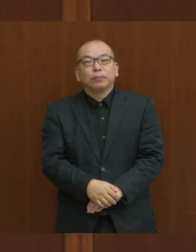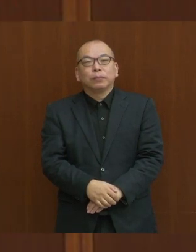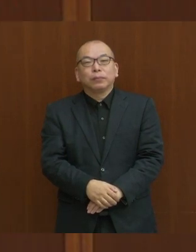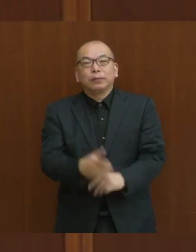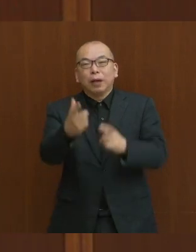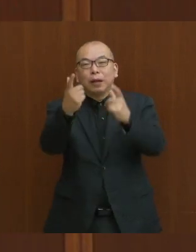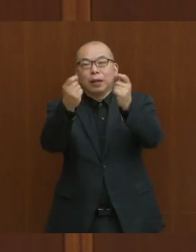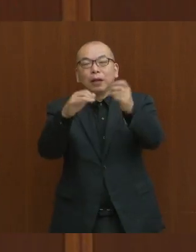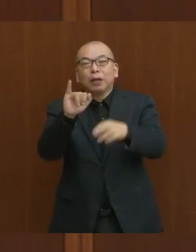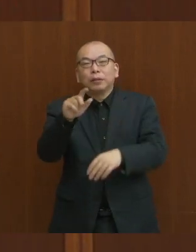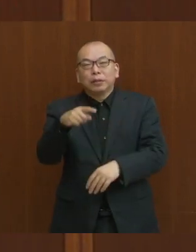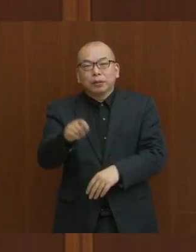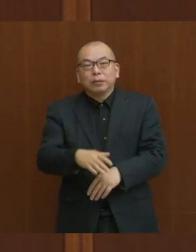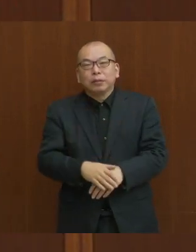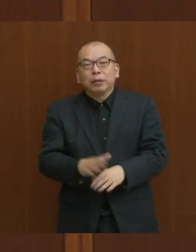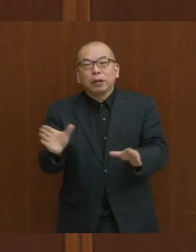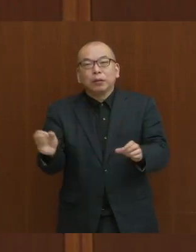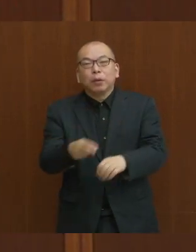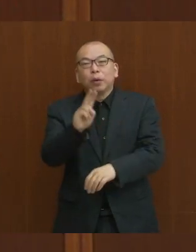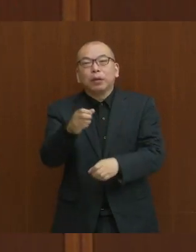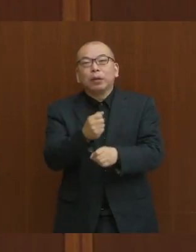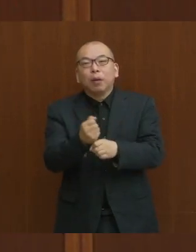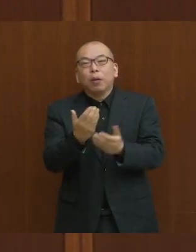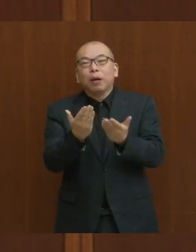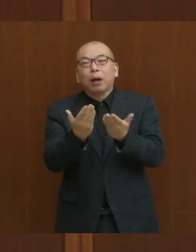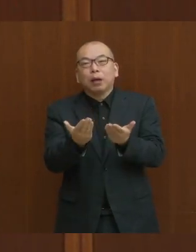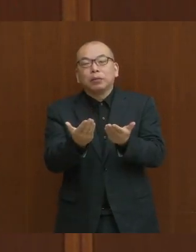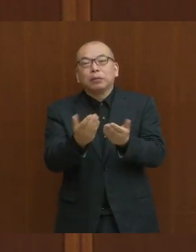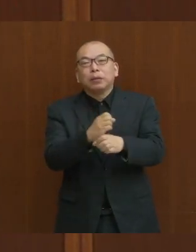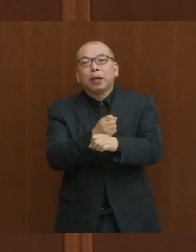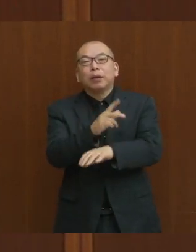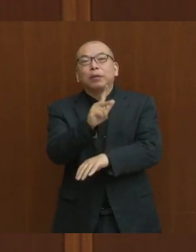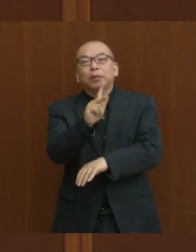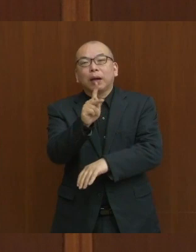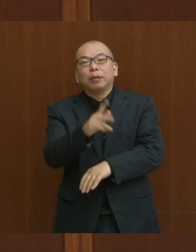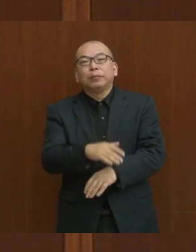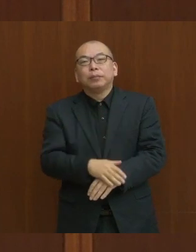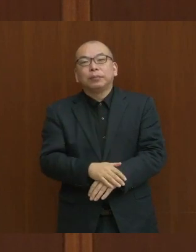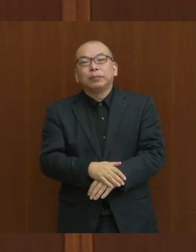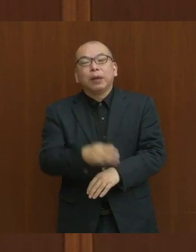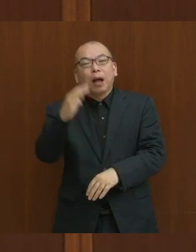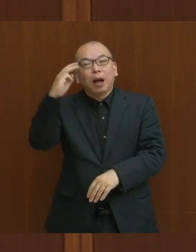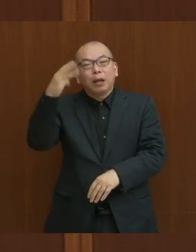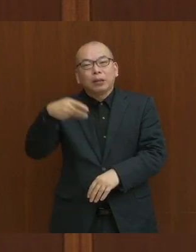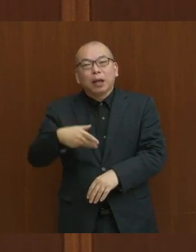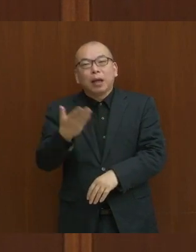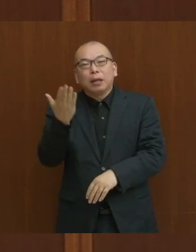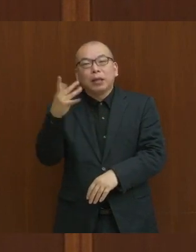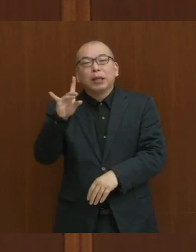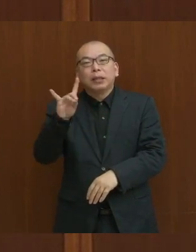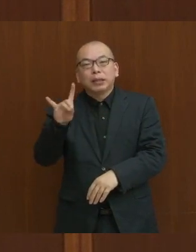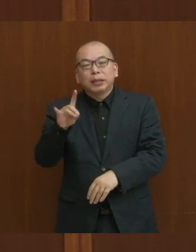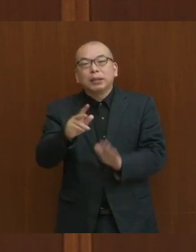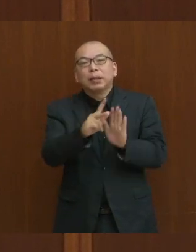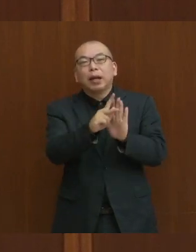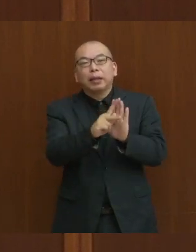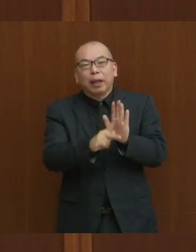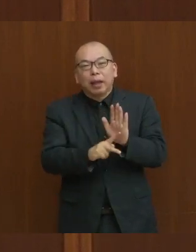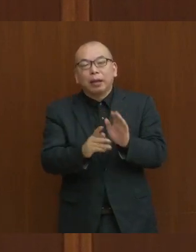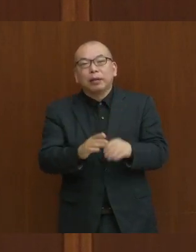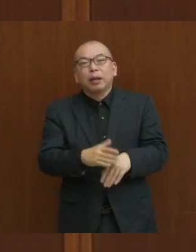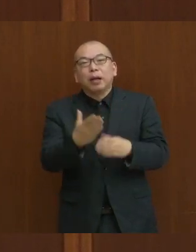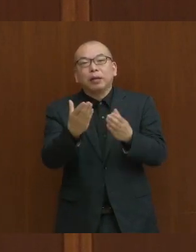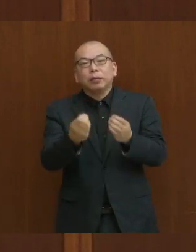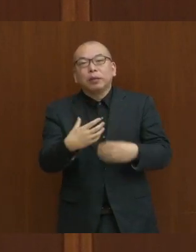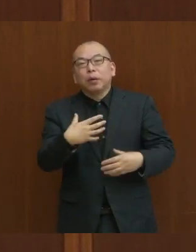大学院総合理工学研究科博士前期課程修